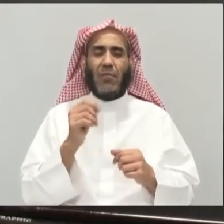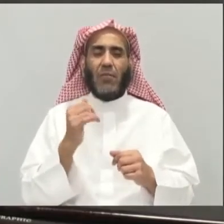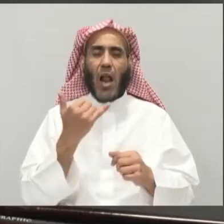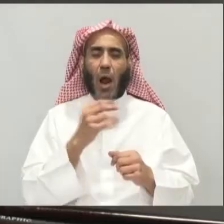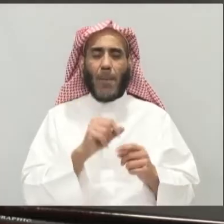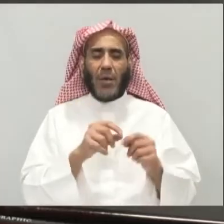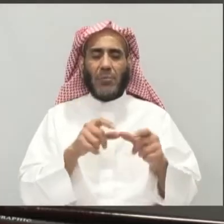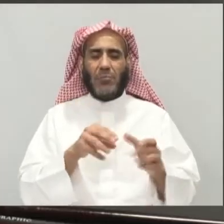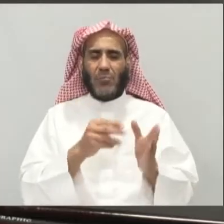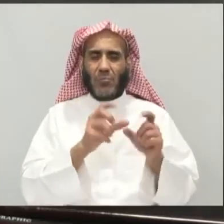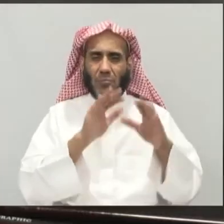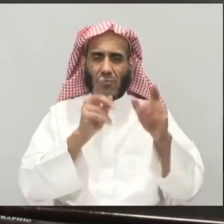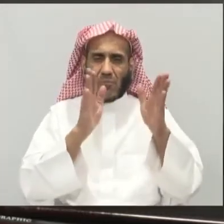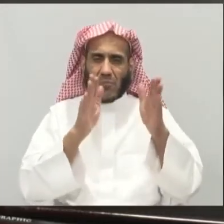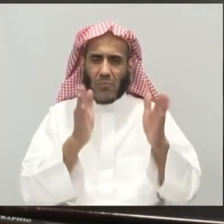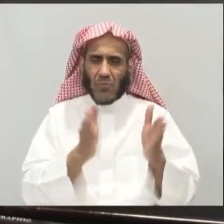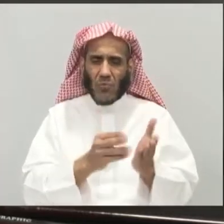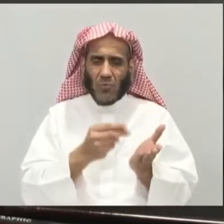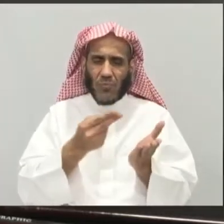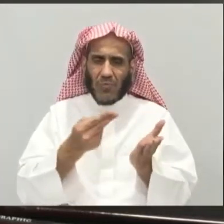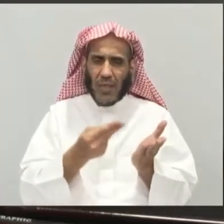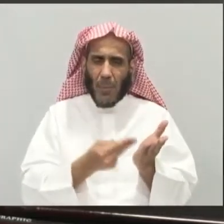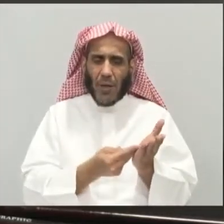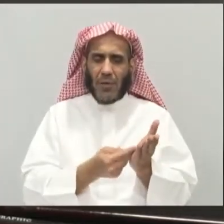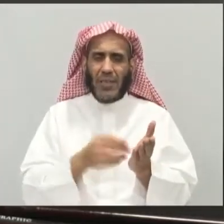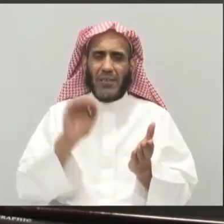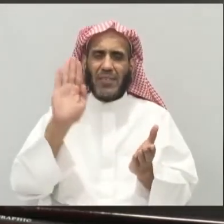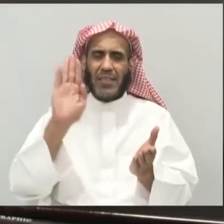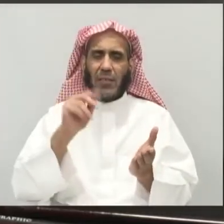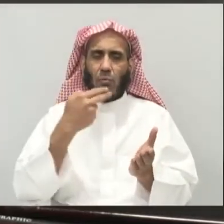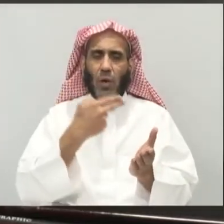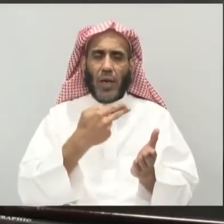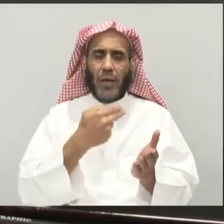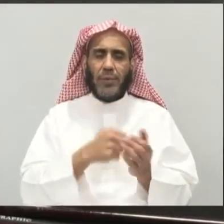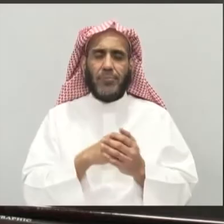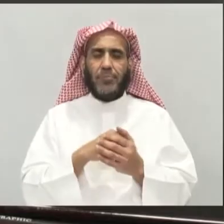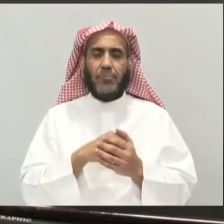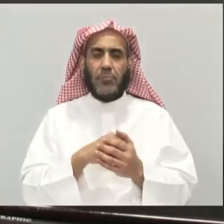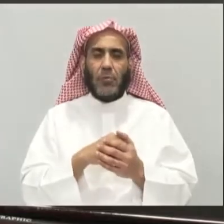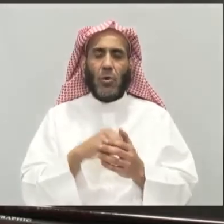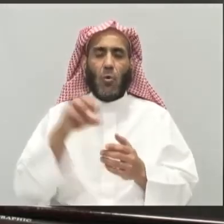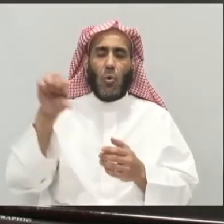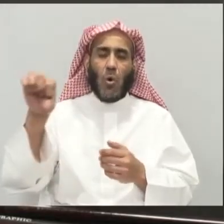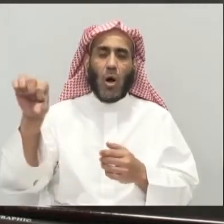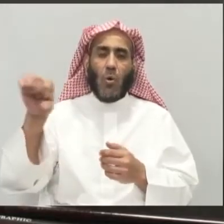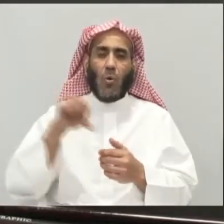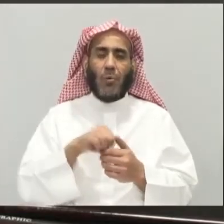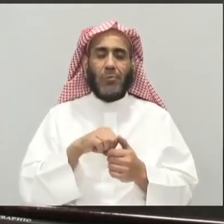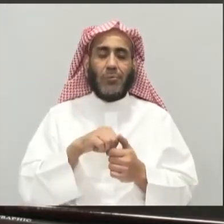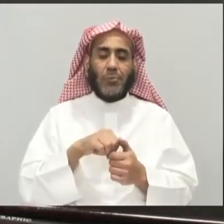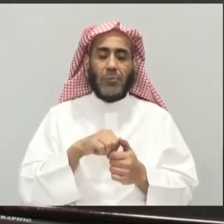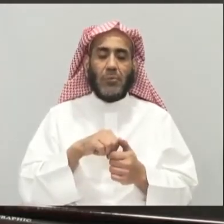القطعه نشاهد هنا حرف السين والعين وحرف الواو